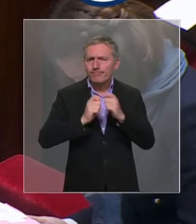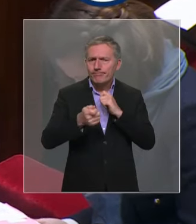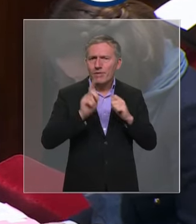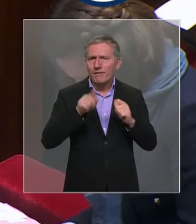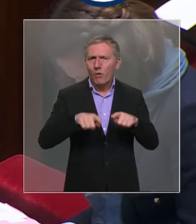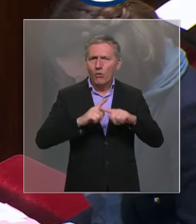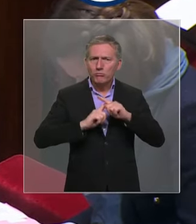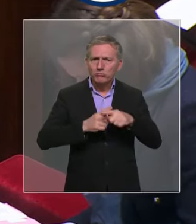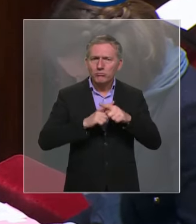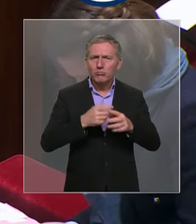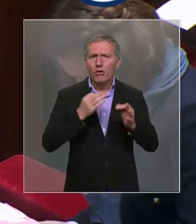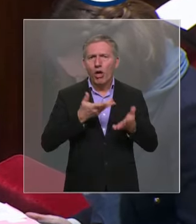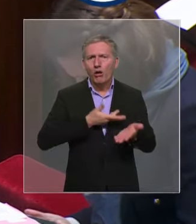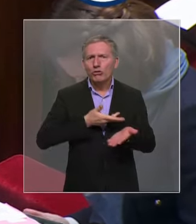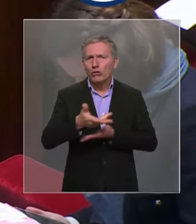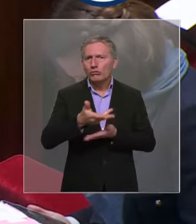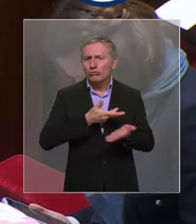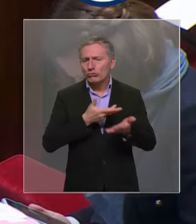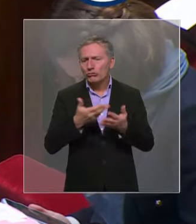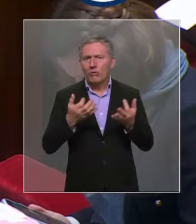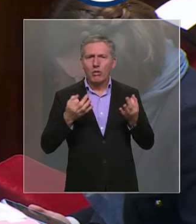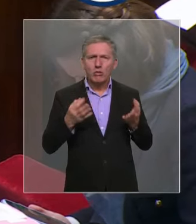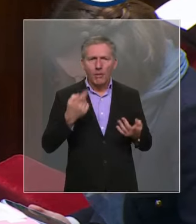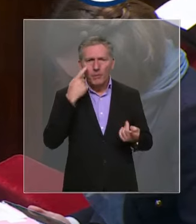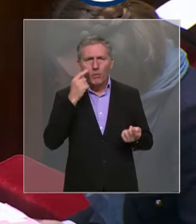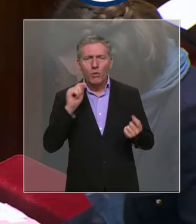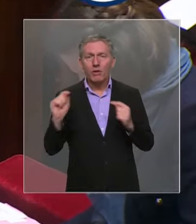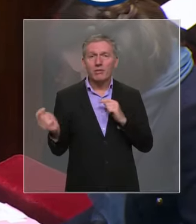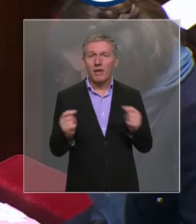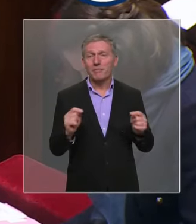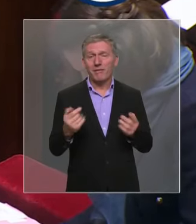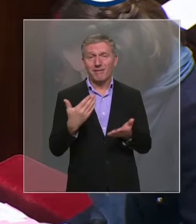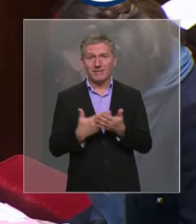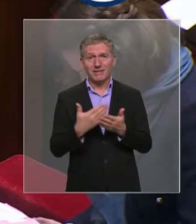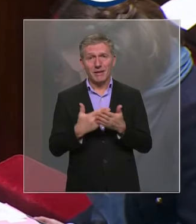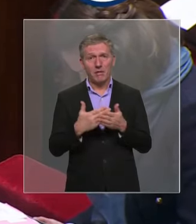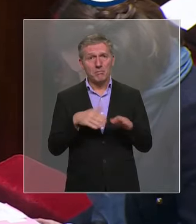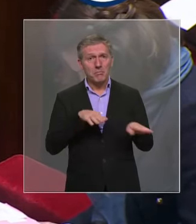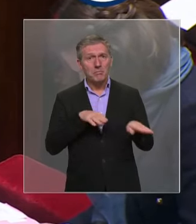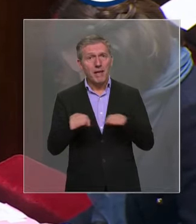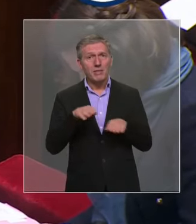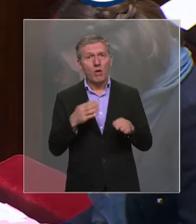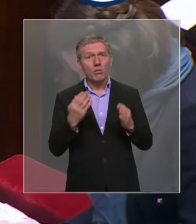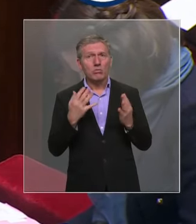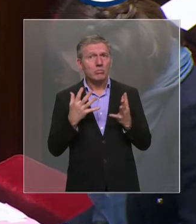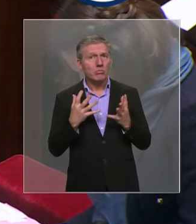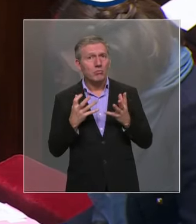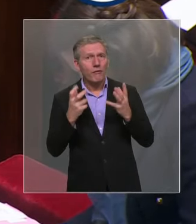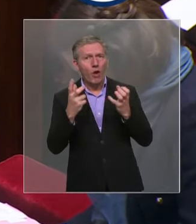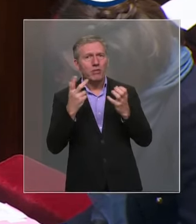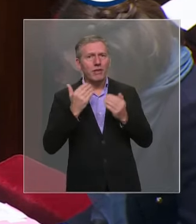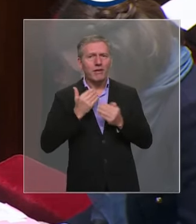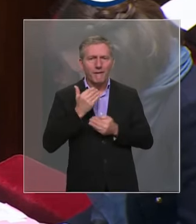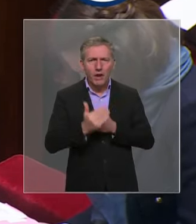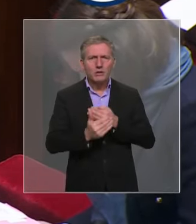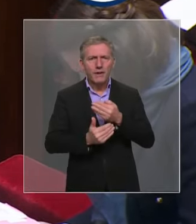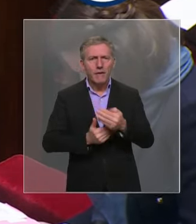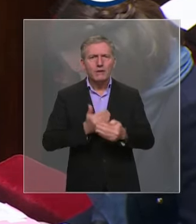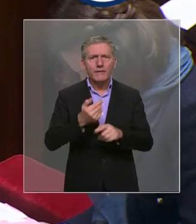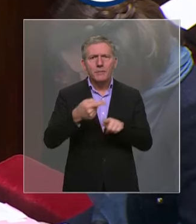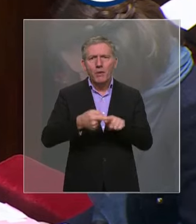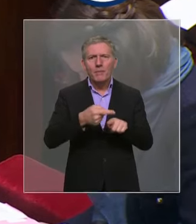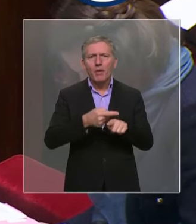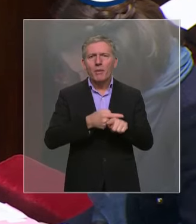temps de l'échange, le temps du débat. C'est cette méthode, cette volonté d'avancer pas à pas, sans